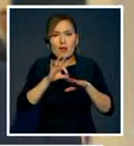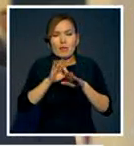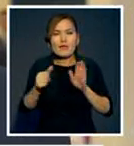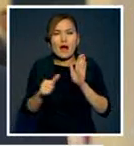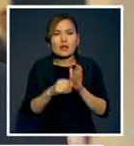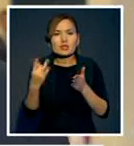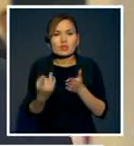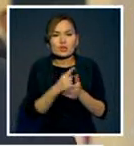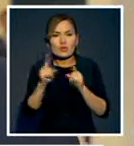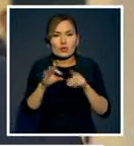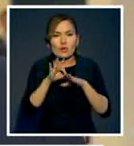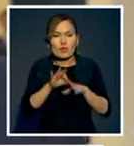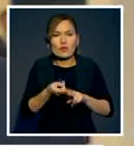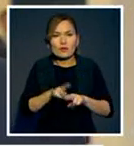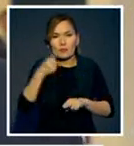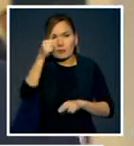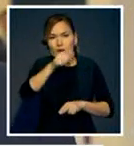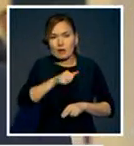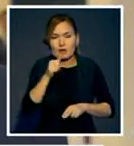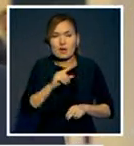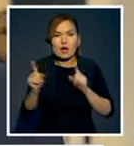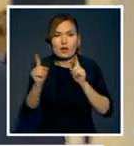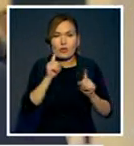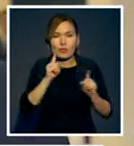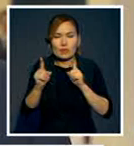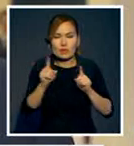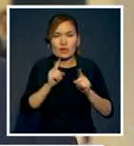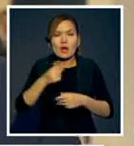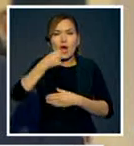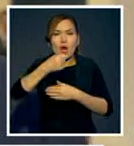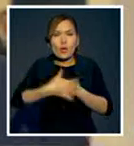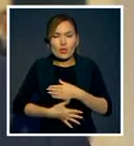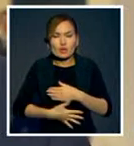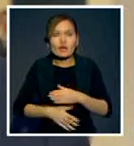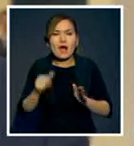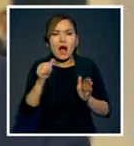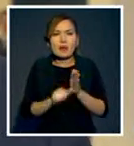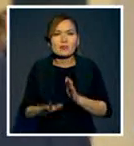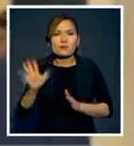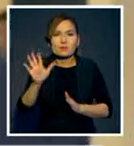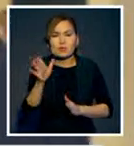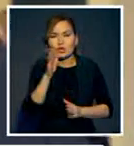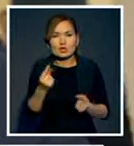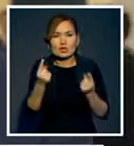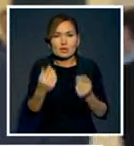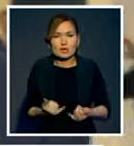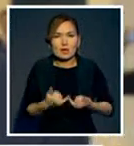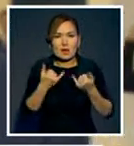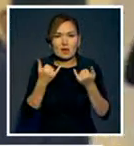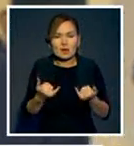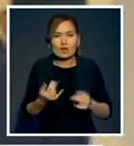рет өткізіп жатырмыз. Биылғы конференция біздің орталықтың 65 жылдығына ұштасып отыр.